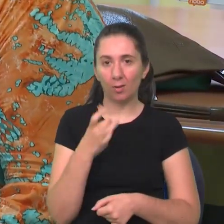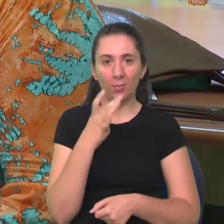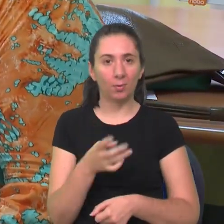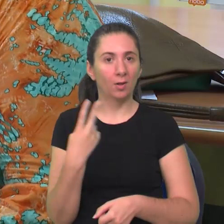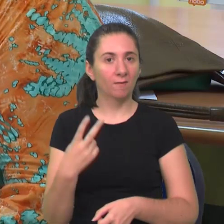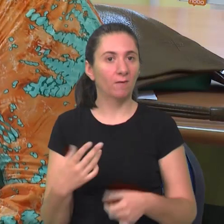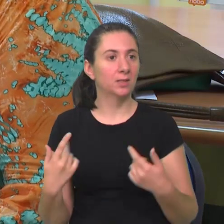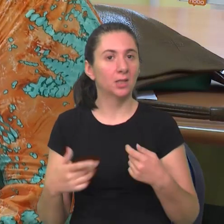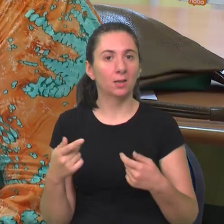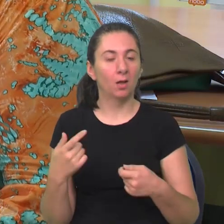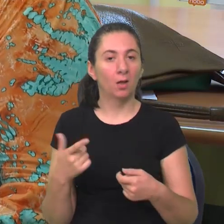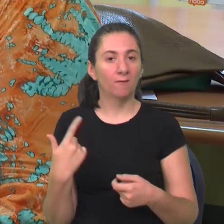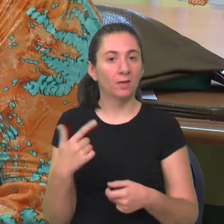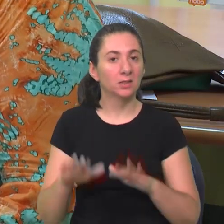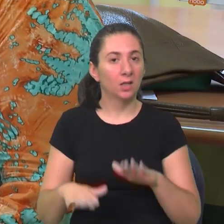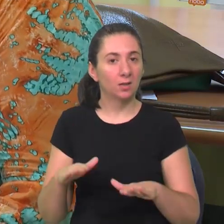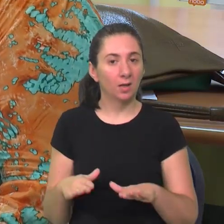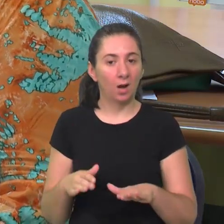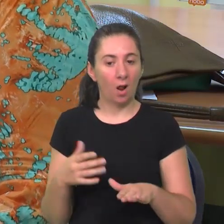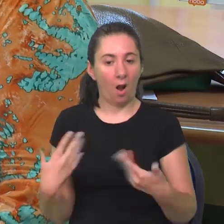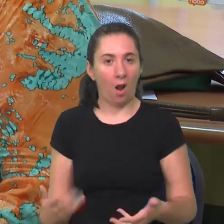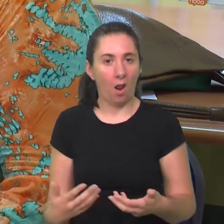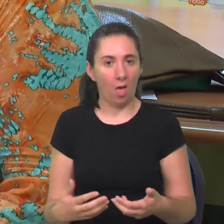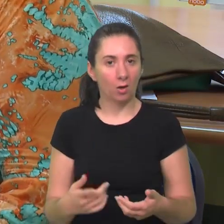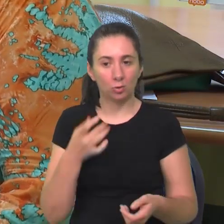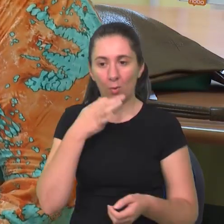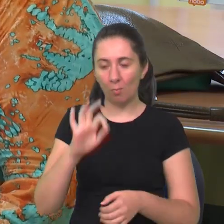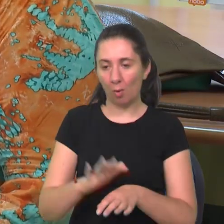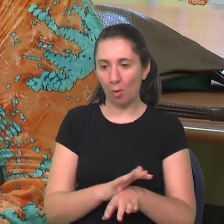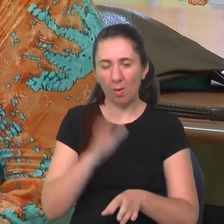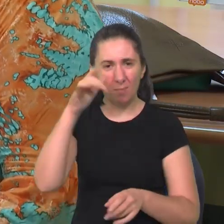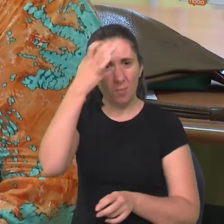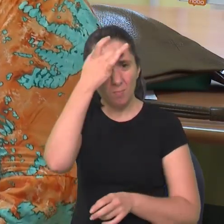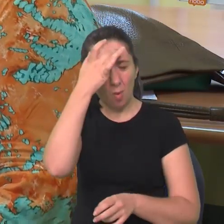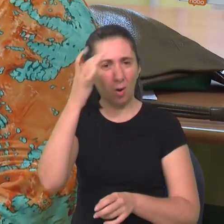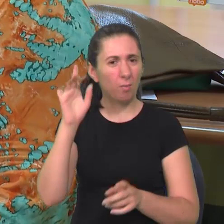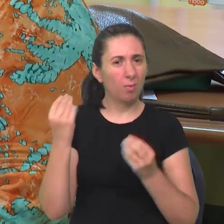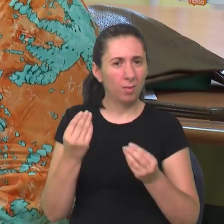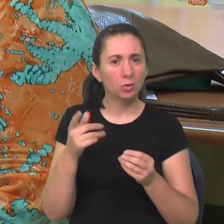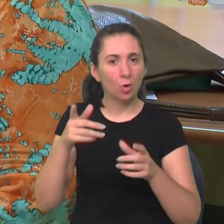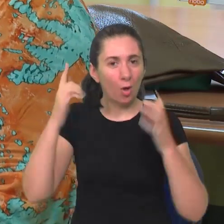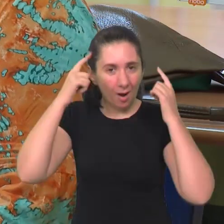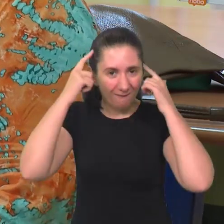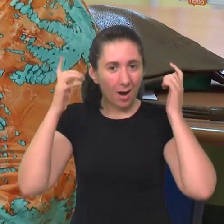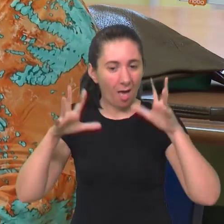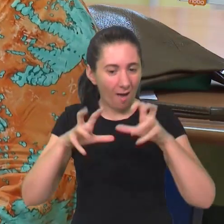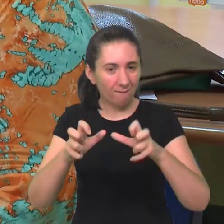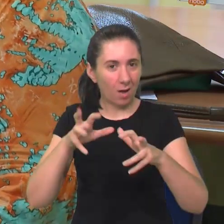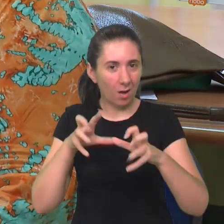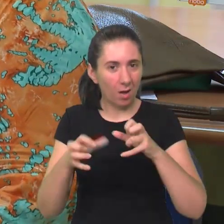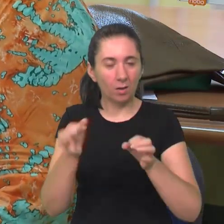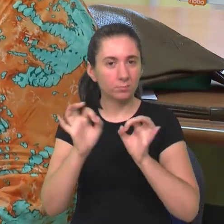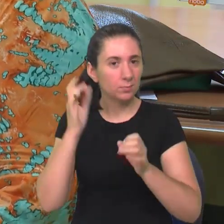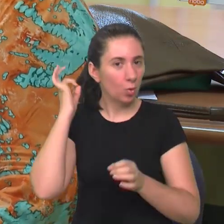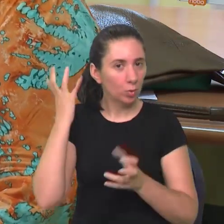da ste 20 kila lakši. Bolje ste se osjećali, bolila vas je glava, napetost. Znači, ta masaža vlasištva,